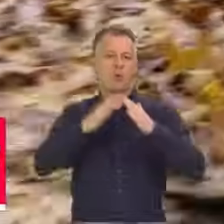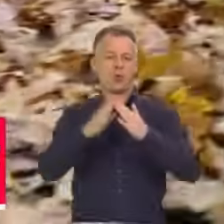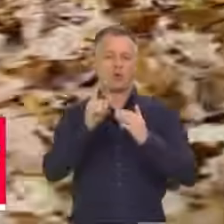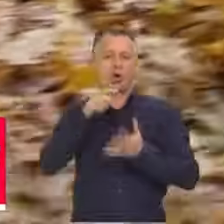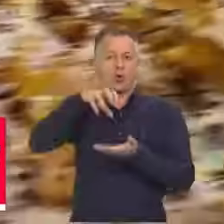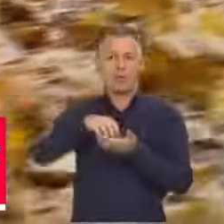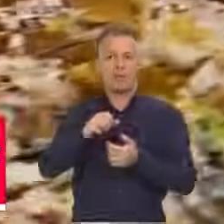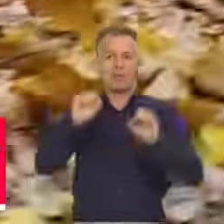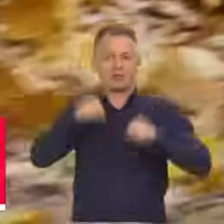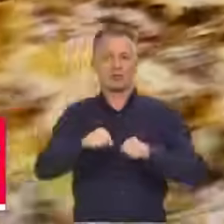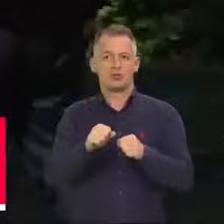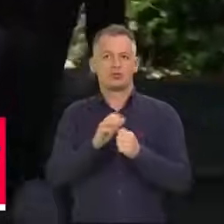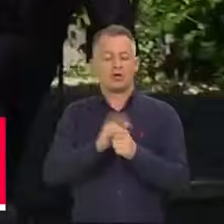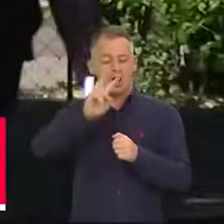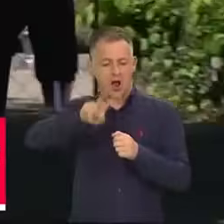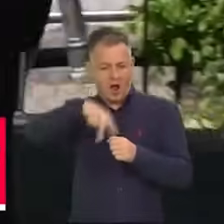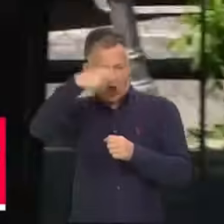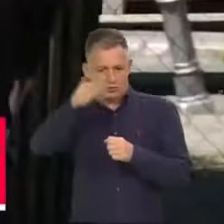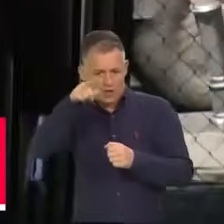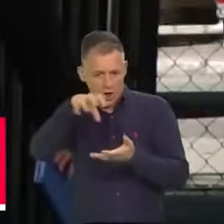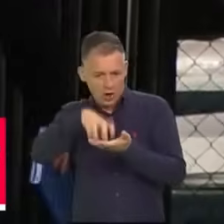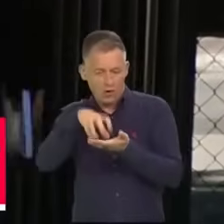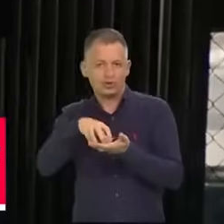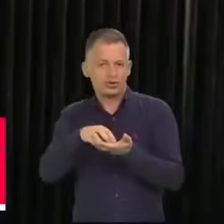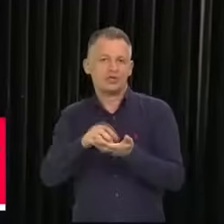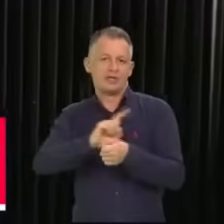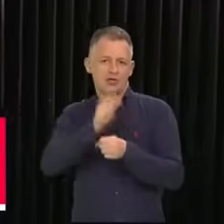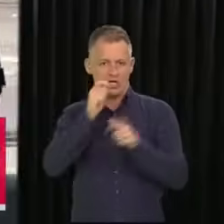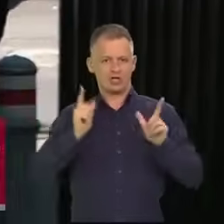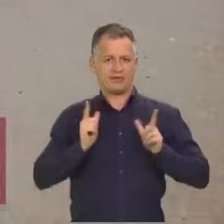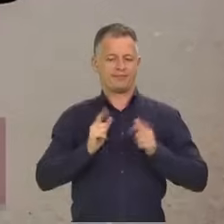căzut de pe pervaz. Vorbim pe larg despre subiect imediat în jurnal.